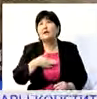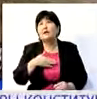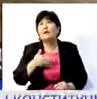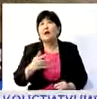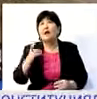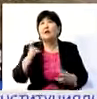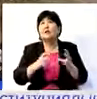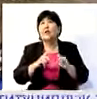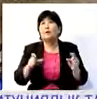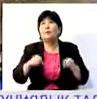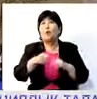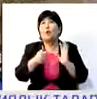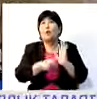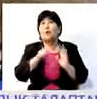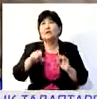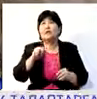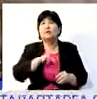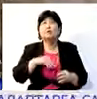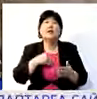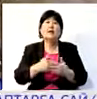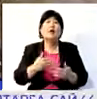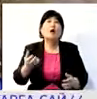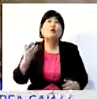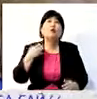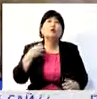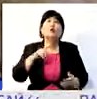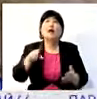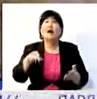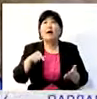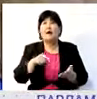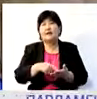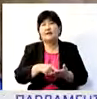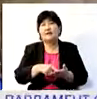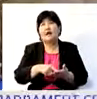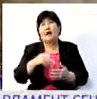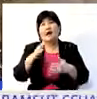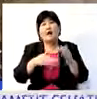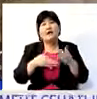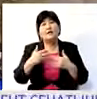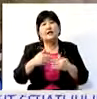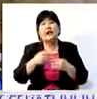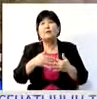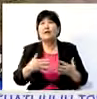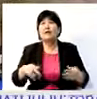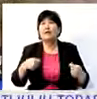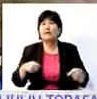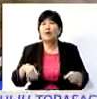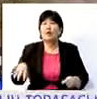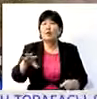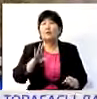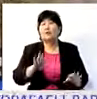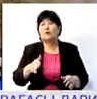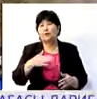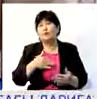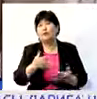Біздің заводта 16 адам жұмыс істейді. Қызылорда қаласындағы строительный материал сататын дүкендерде барлық жерде біздің осы